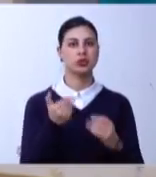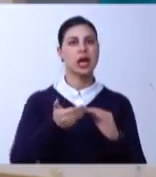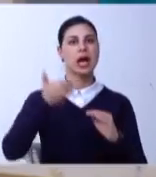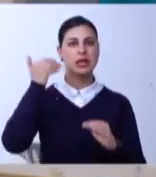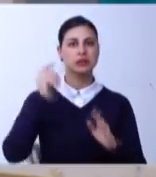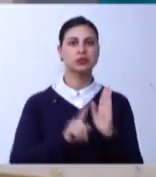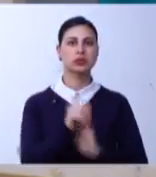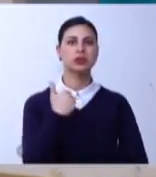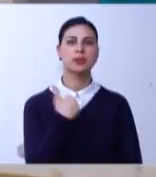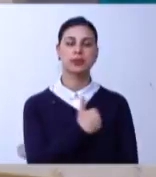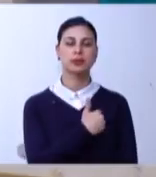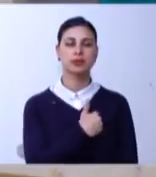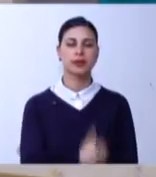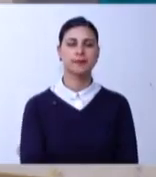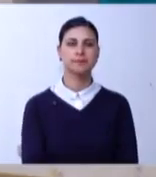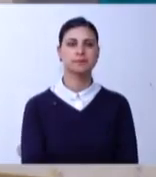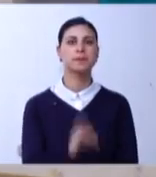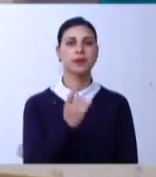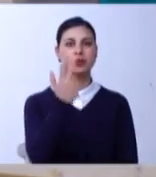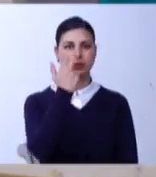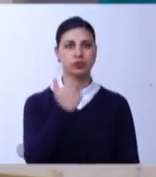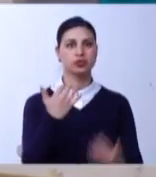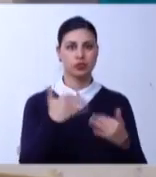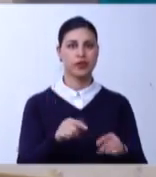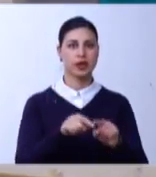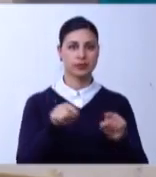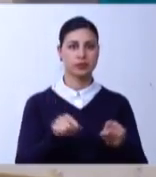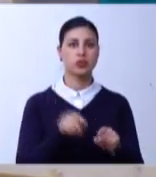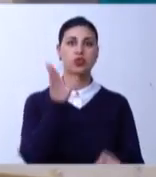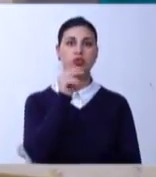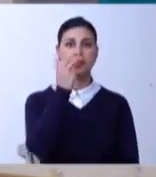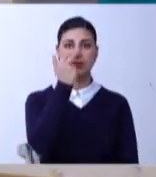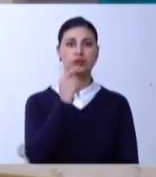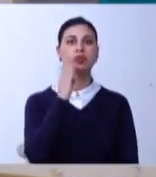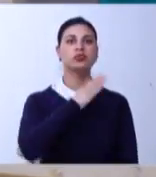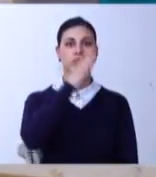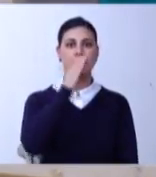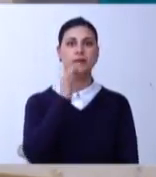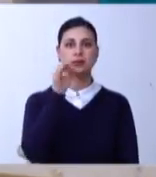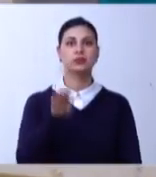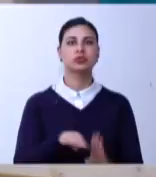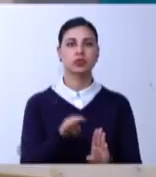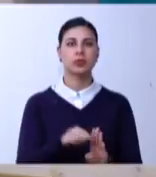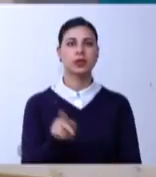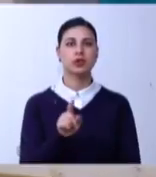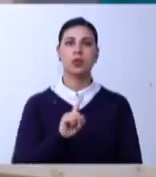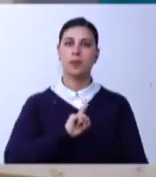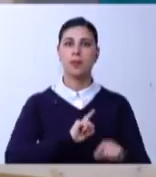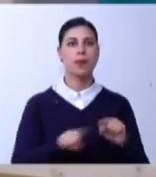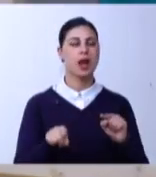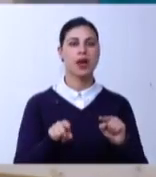ადრეული ეტაპიდან დავიწყებ. მიეჩვია ბავშვი ქოთანს. როგორც კი მიეჩვია, მშობლებს ვაძლევთ რეკომენდაციას, რომ